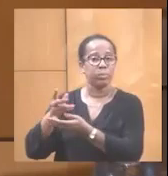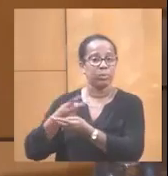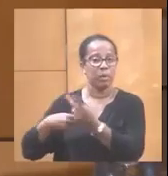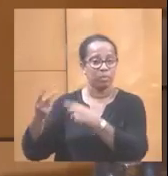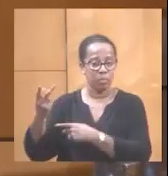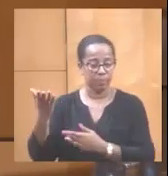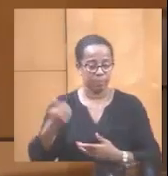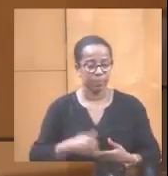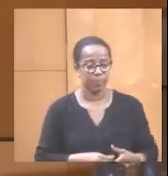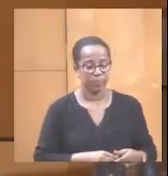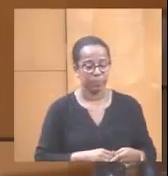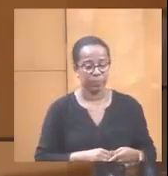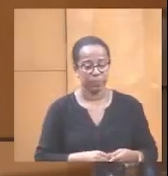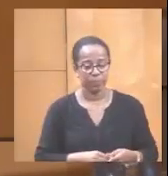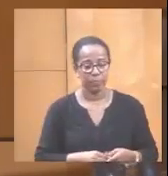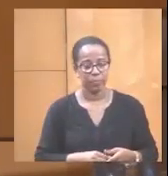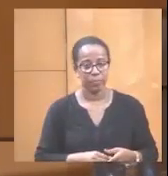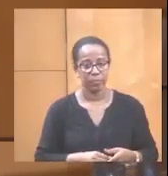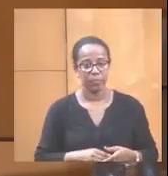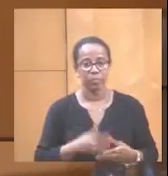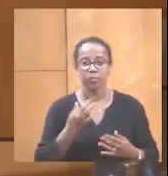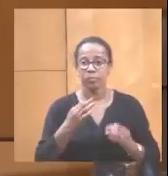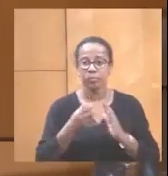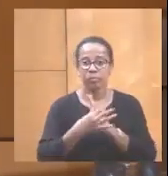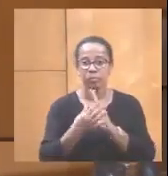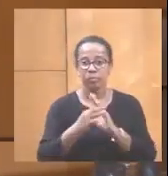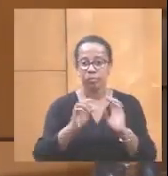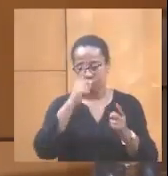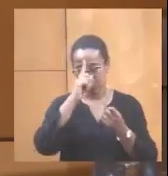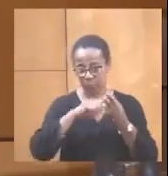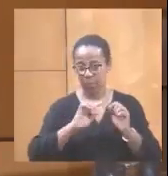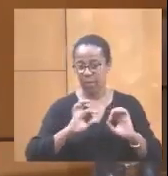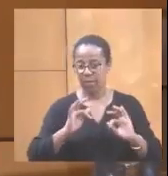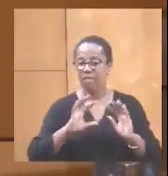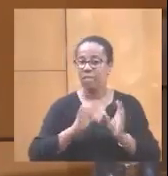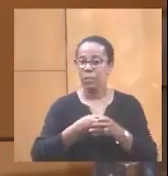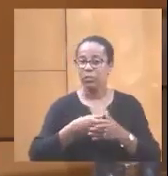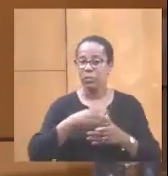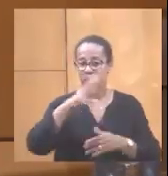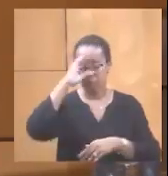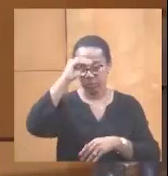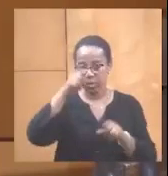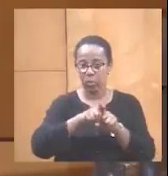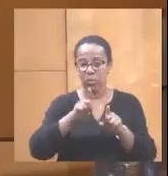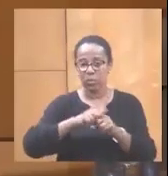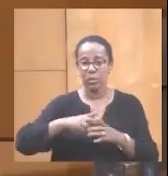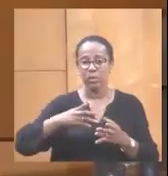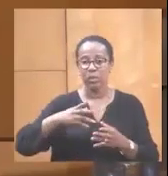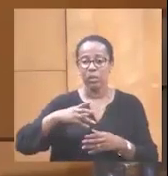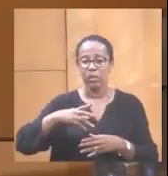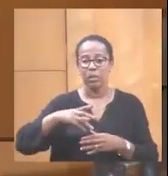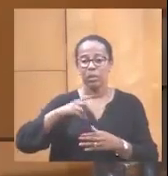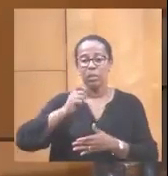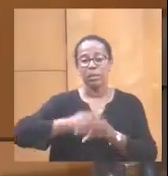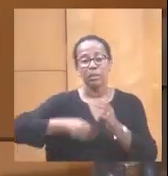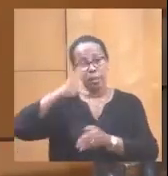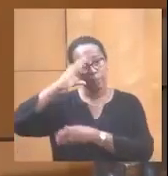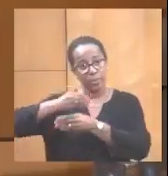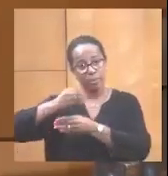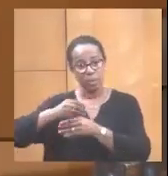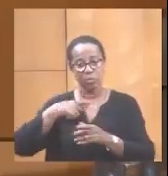natures de cotisation, formation professionnelle et taxe d'apprentissage, va être transféré à Paris. Et ce qui est